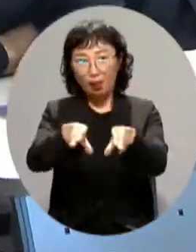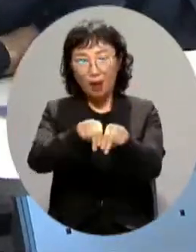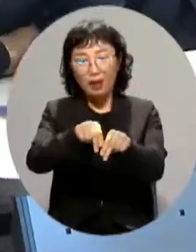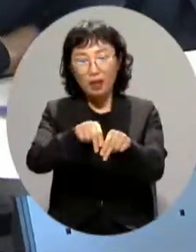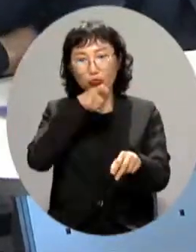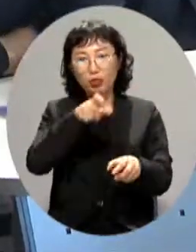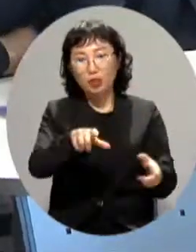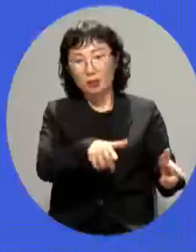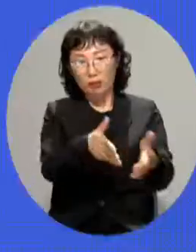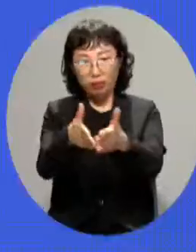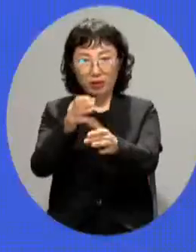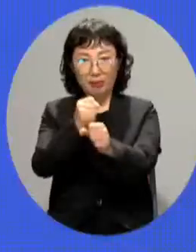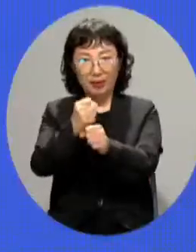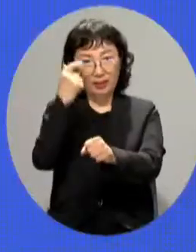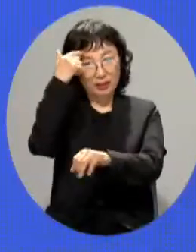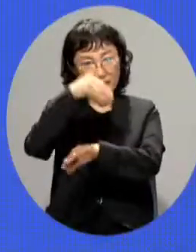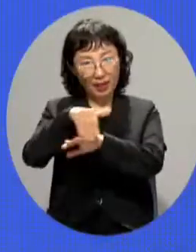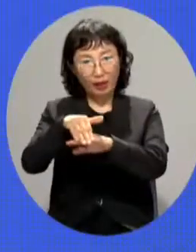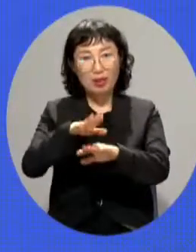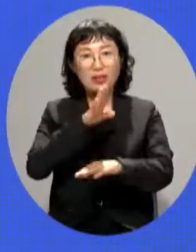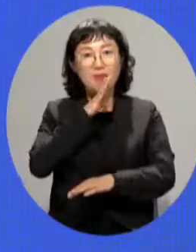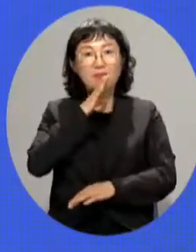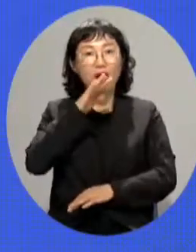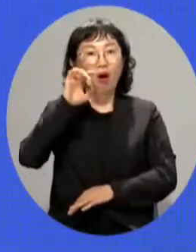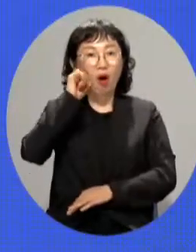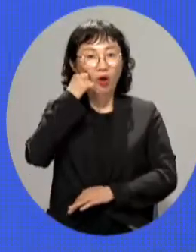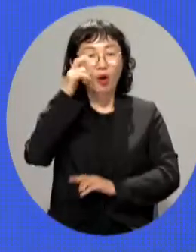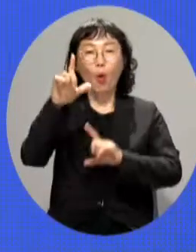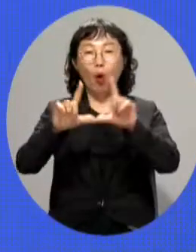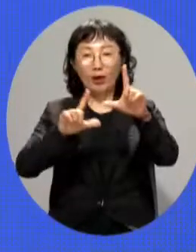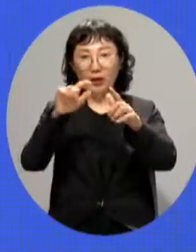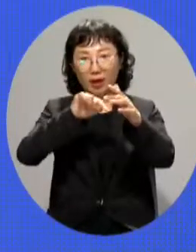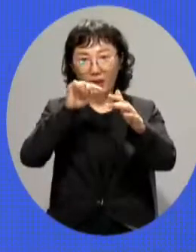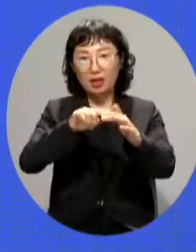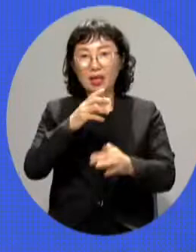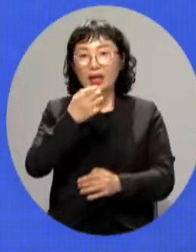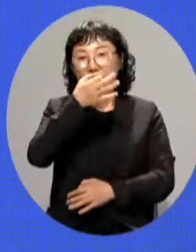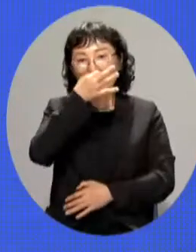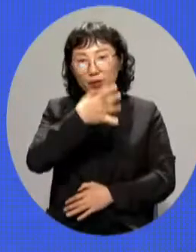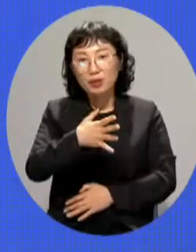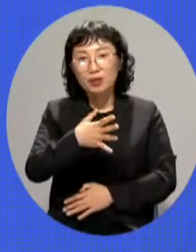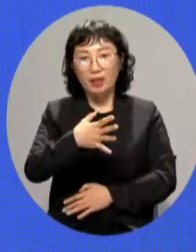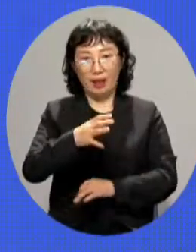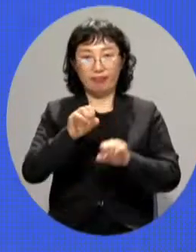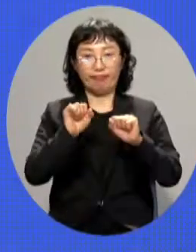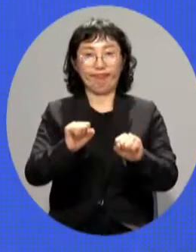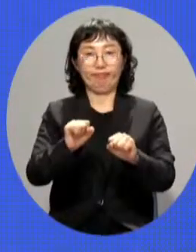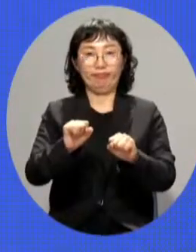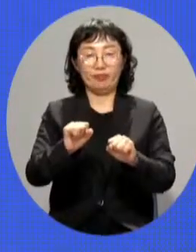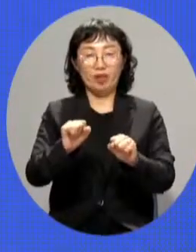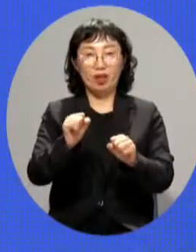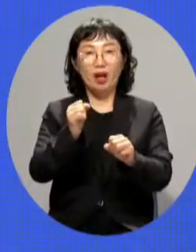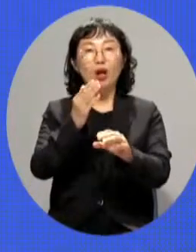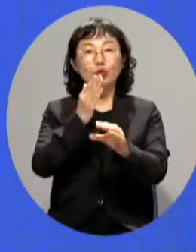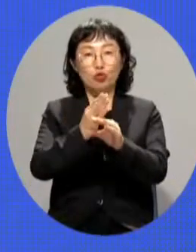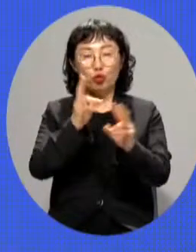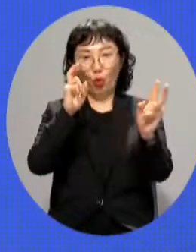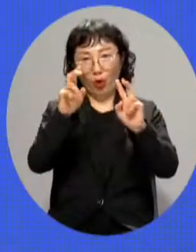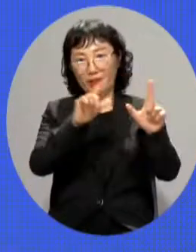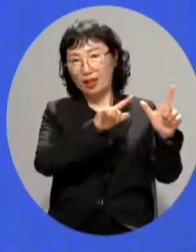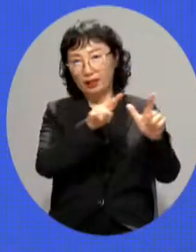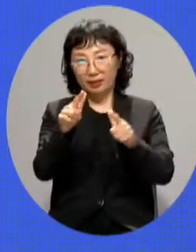제공할 계획입니다. 정말 어려운 여건에서 힘들게 버텨온 중소기업들,